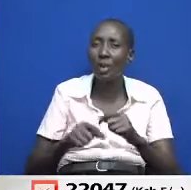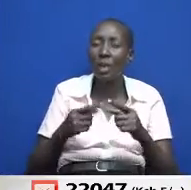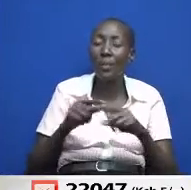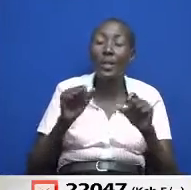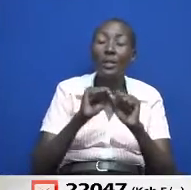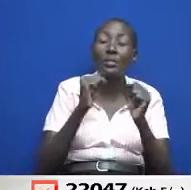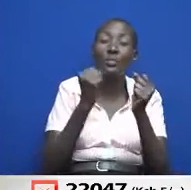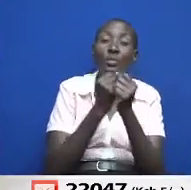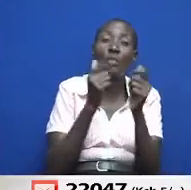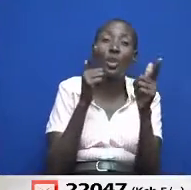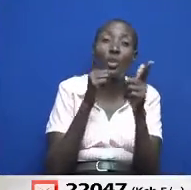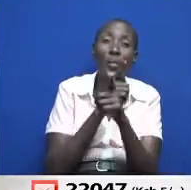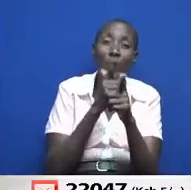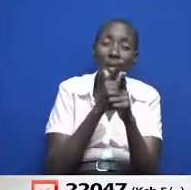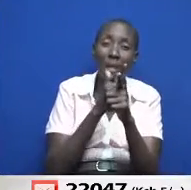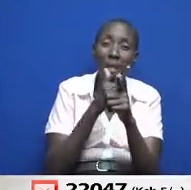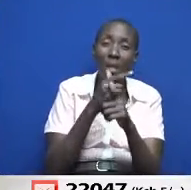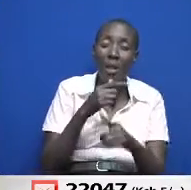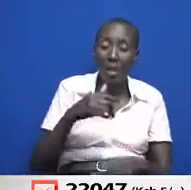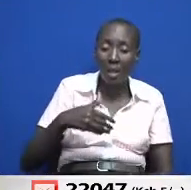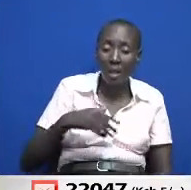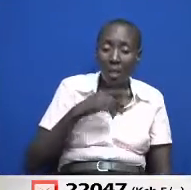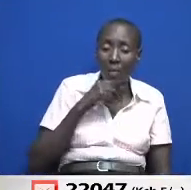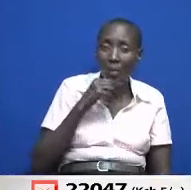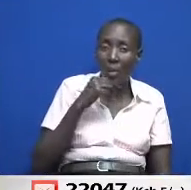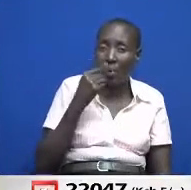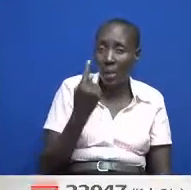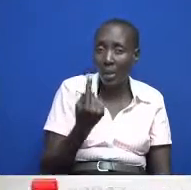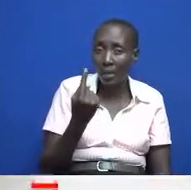media kuna kijana mmoja